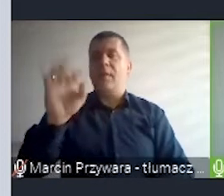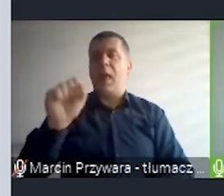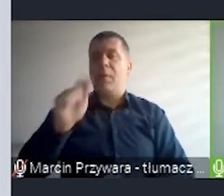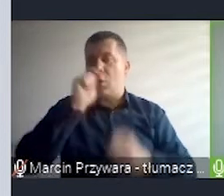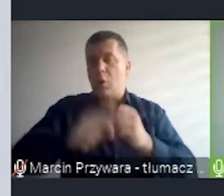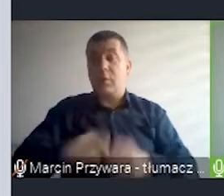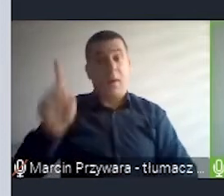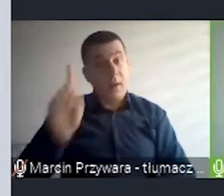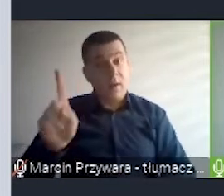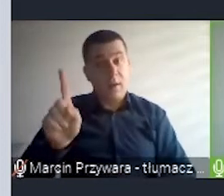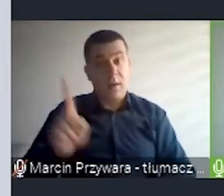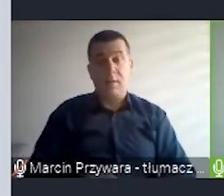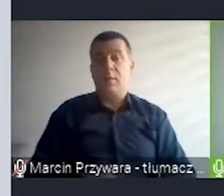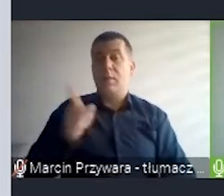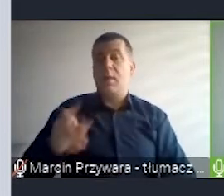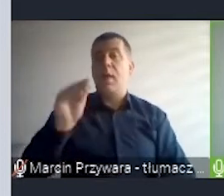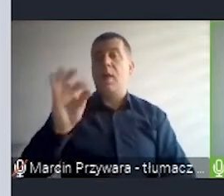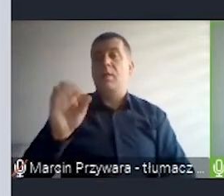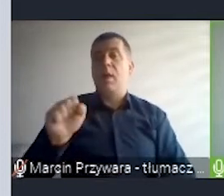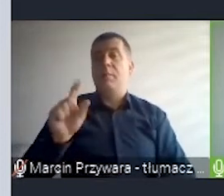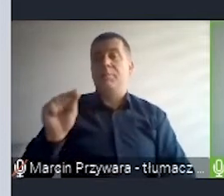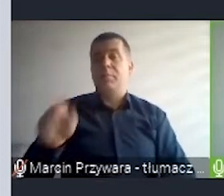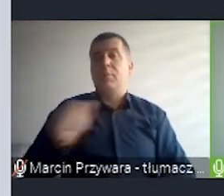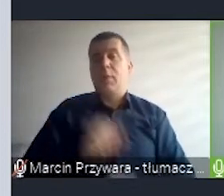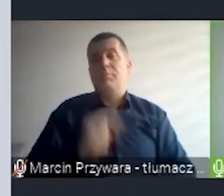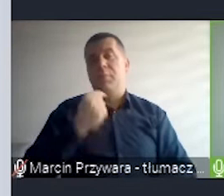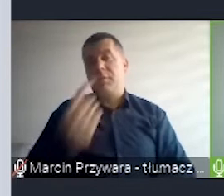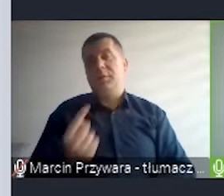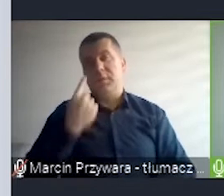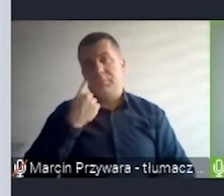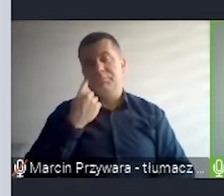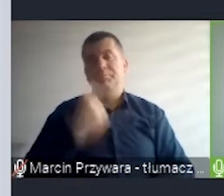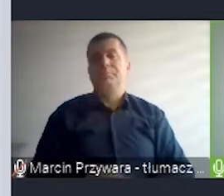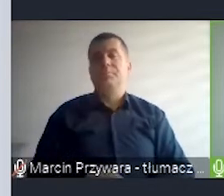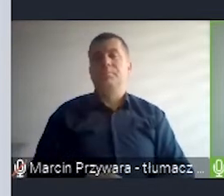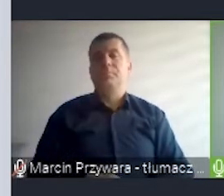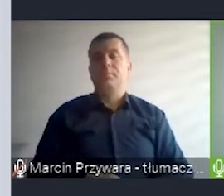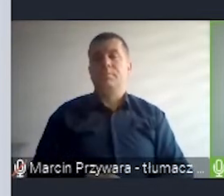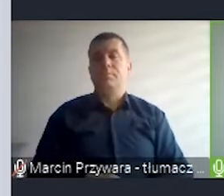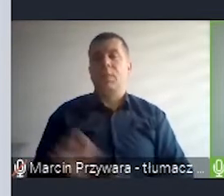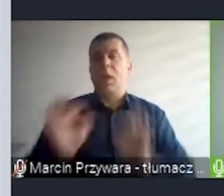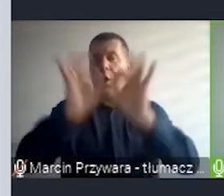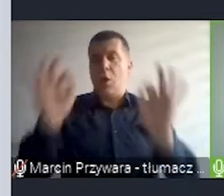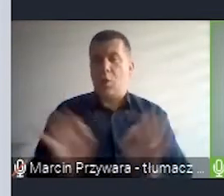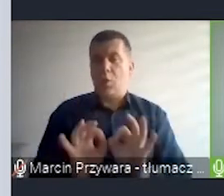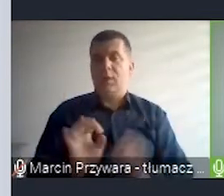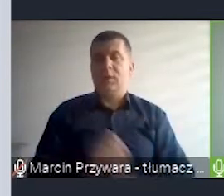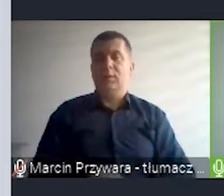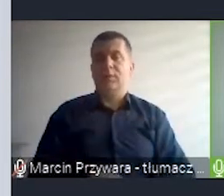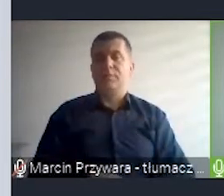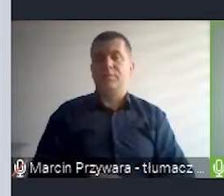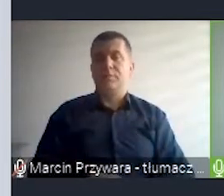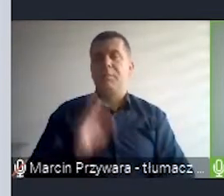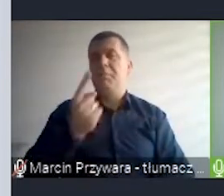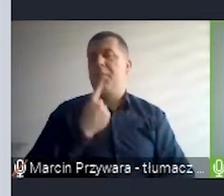ale ten etap kontroli jest etapem, powiedziałbym, dosyć ogólnym i